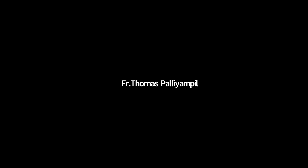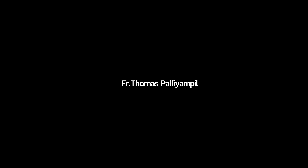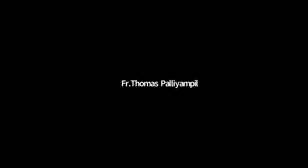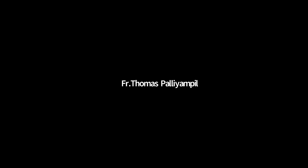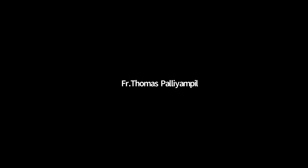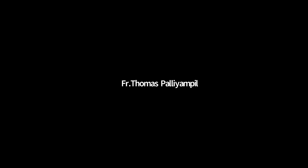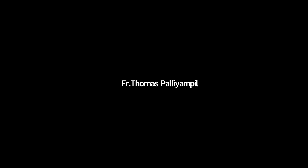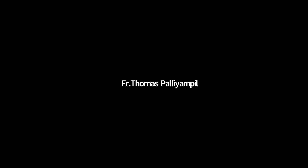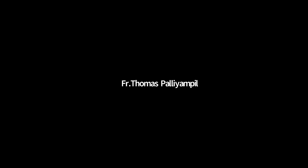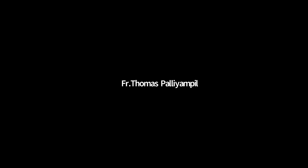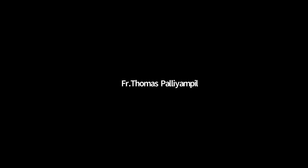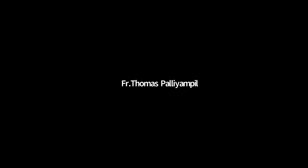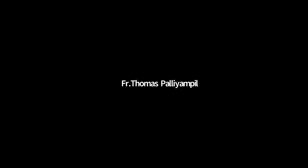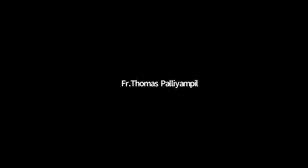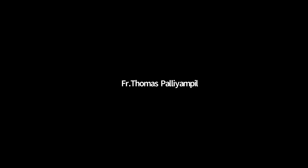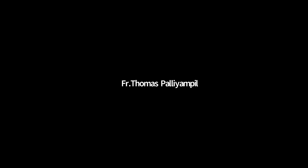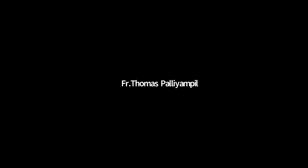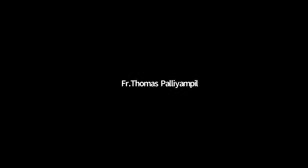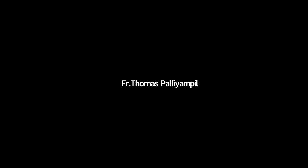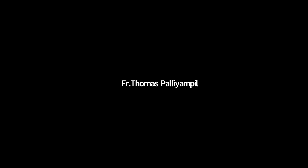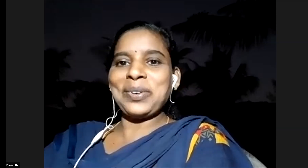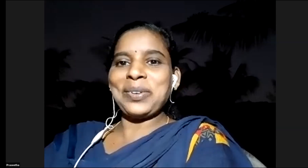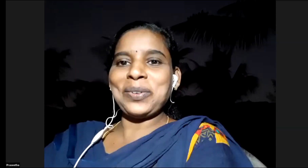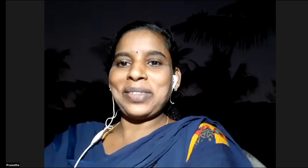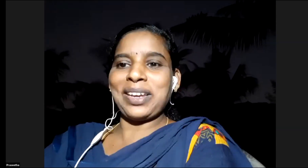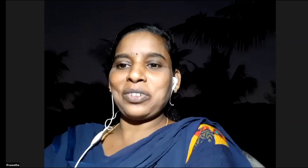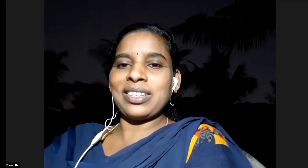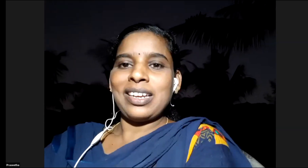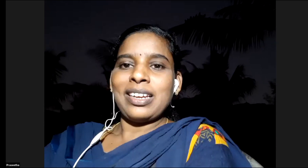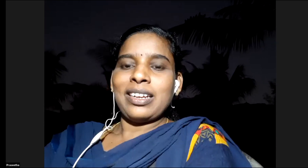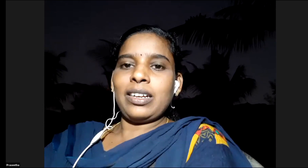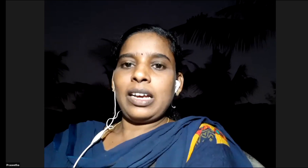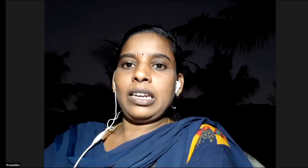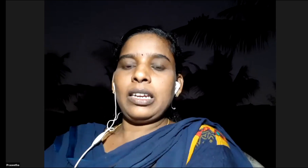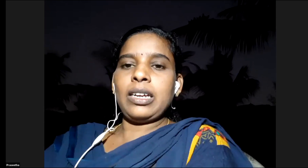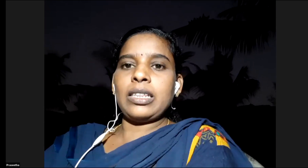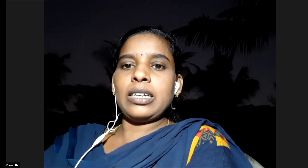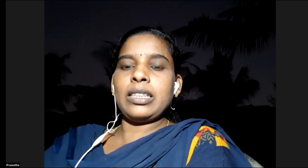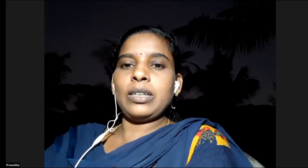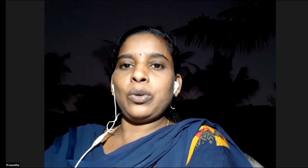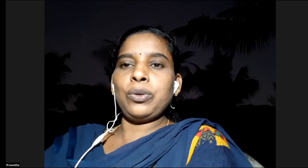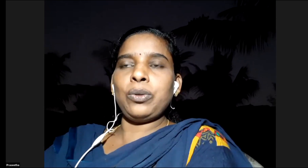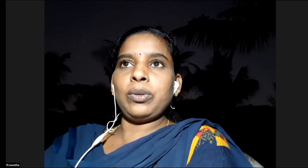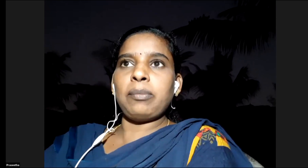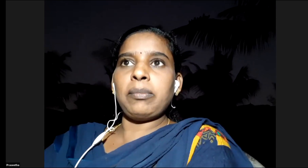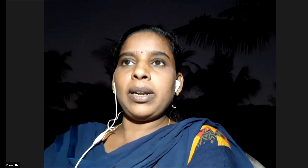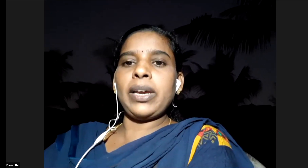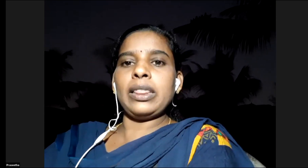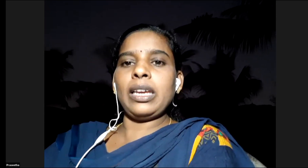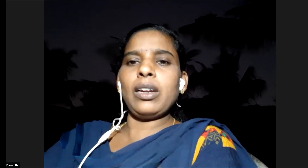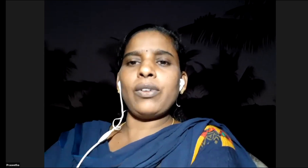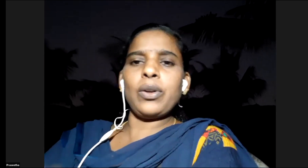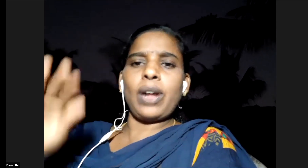ഒത്തിരി ടച്ചിങ് ആയിരുന്നു. ഓക്കെ, വിഷ് യു ഓൾ ദി ബെസ്റ്റ്. താങ്ക് യു ഫാദർ. അതില് അതിനകത്ത് ഒരു